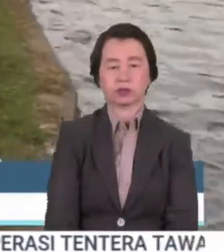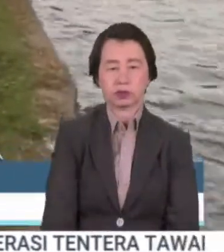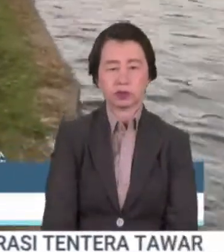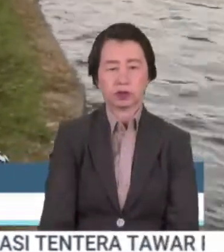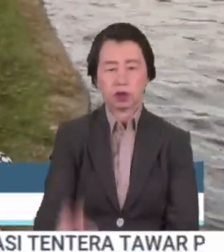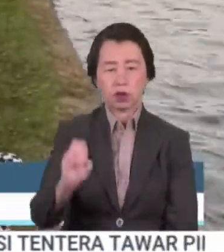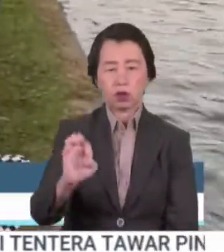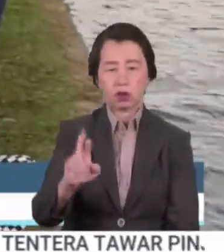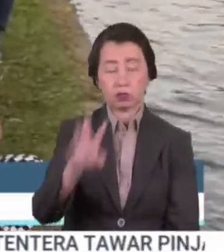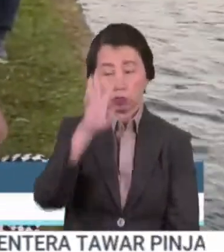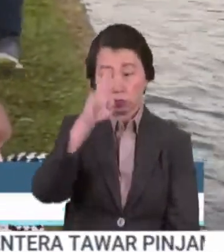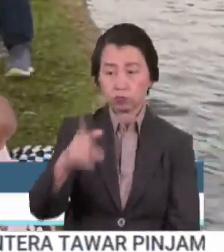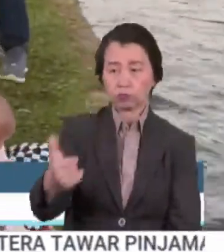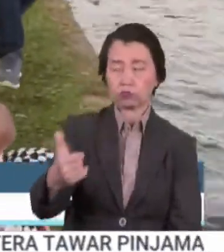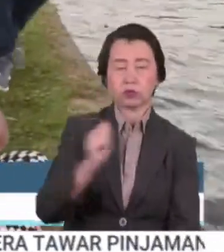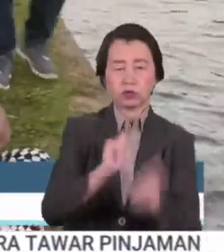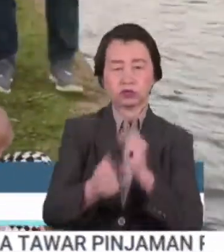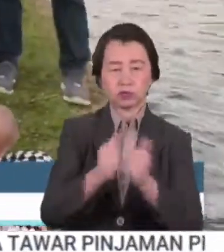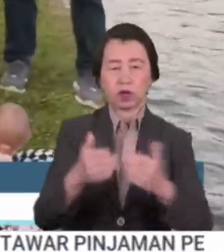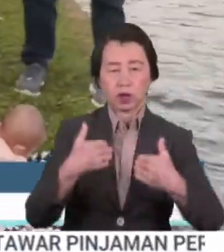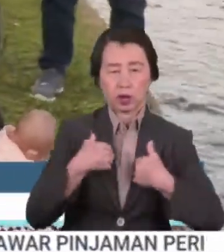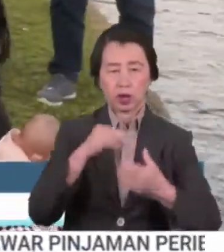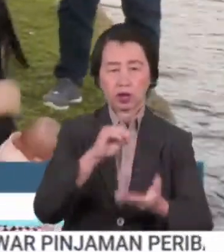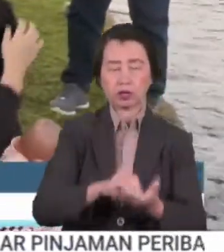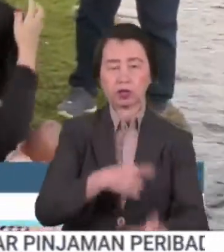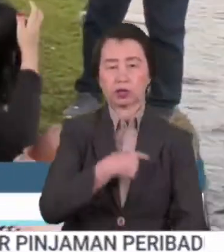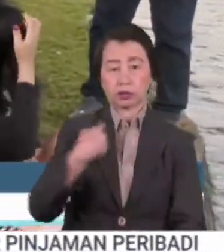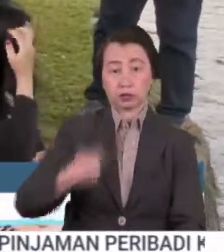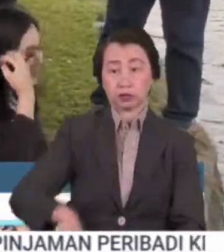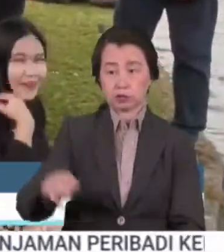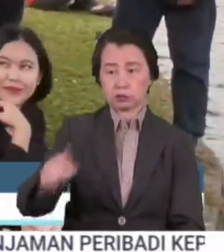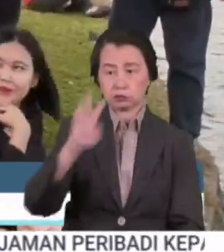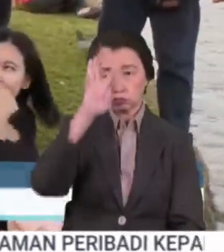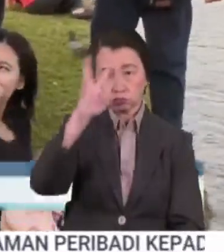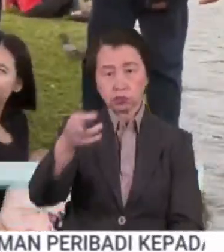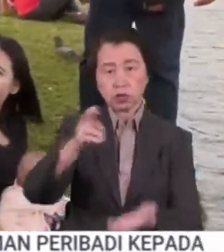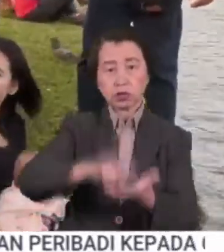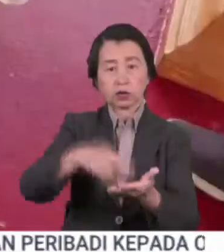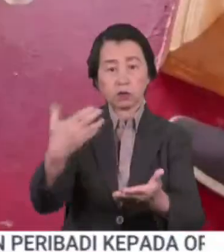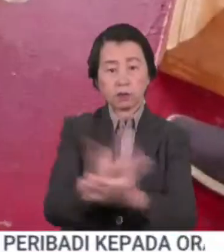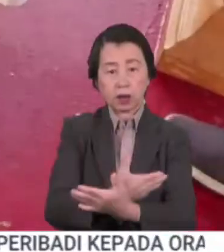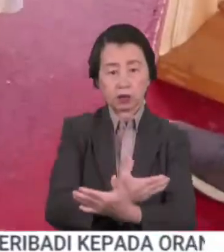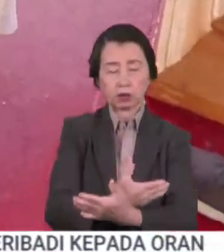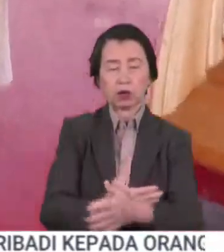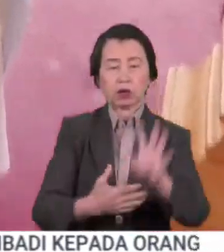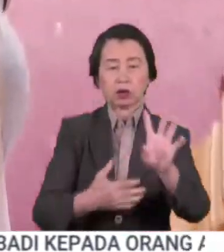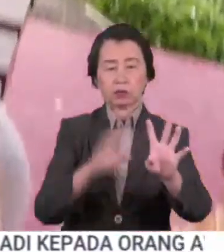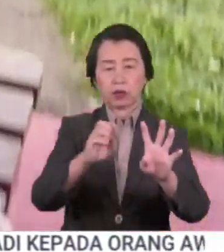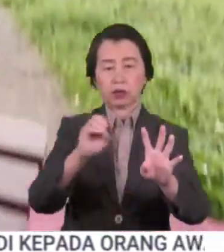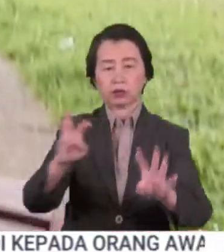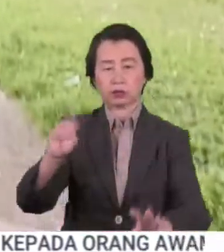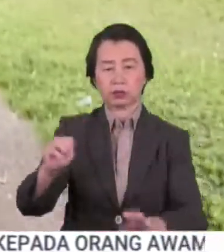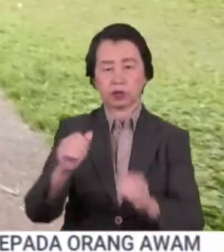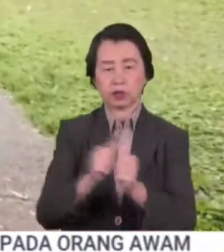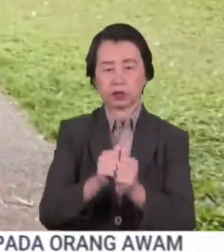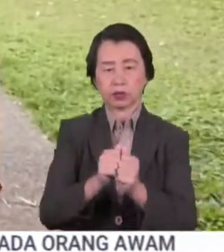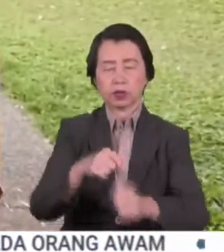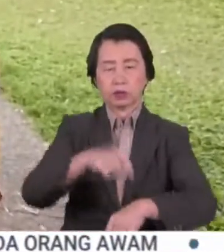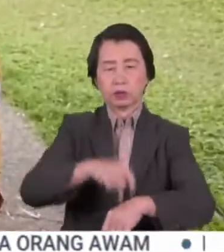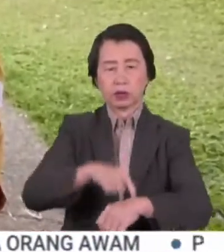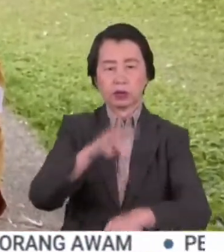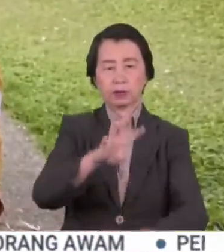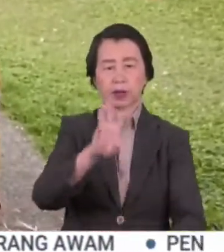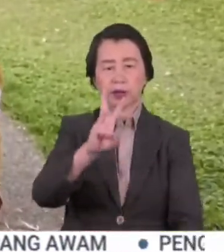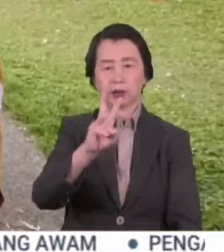Umar menciptakan berlangsung di Cina apabila dengan catatan